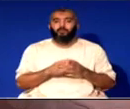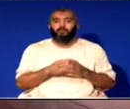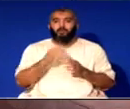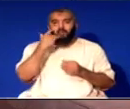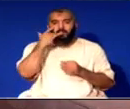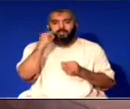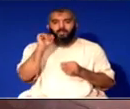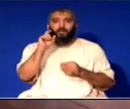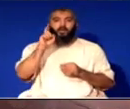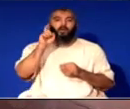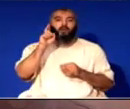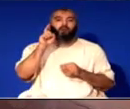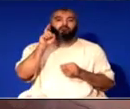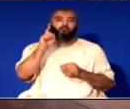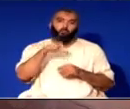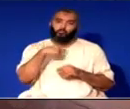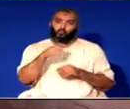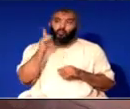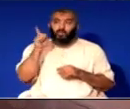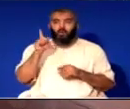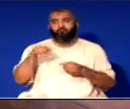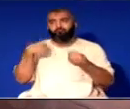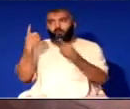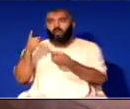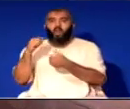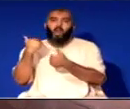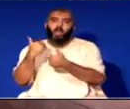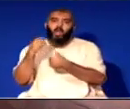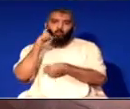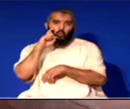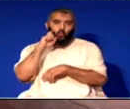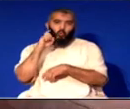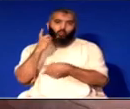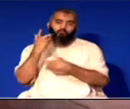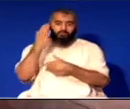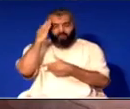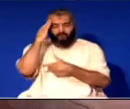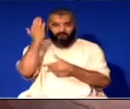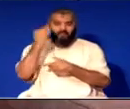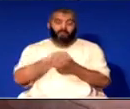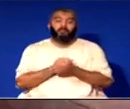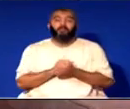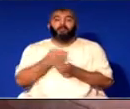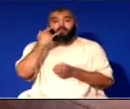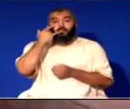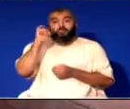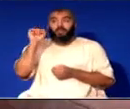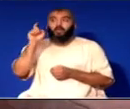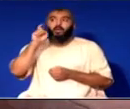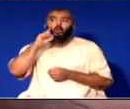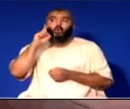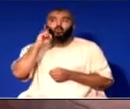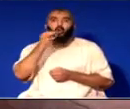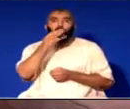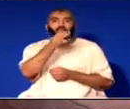تاعك، لأن هي عندها طبيب اللي عنده لازم أكيد عنده طبيب، إذا الطبيب تاعك يقول لك لا، يقول إذا يقول لك باللي هي ماشي